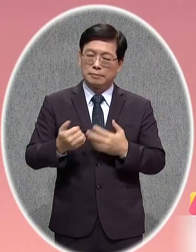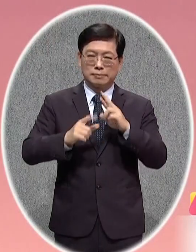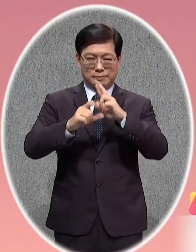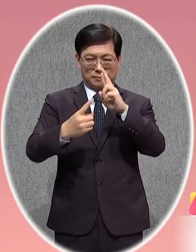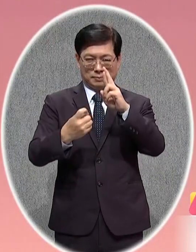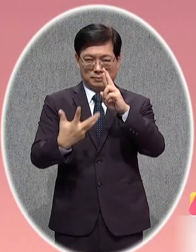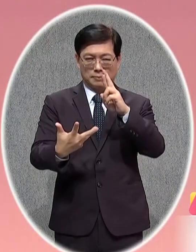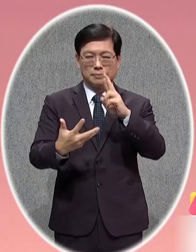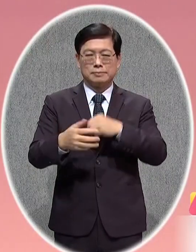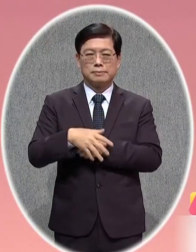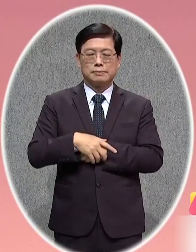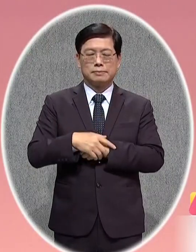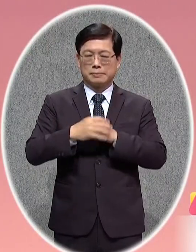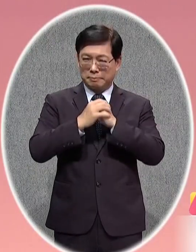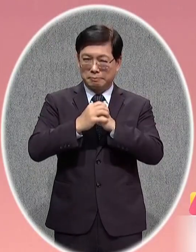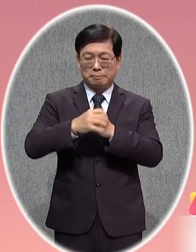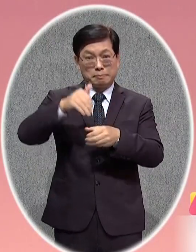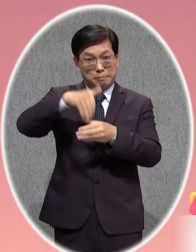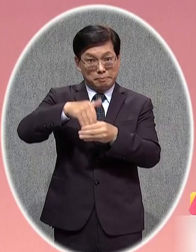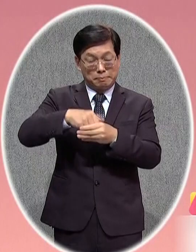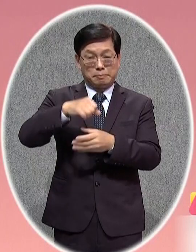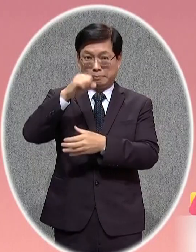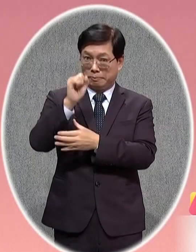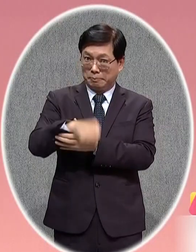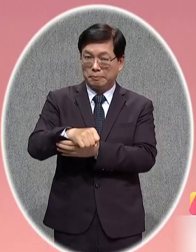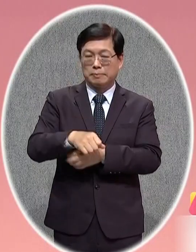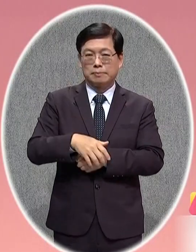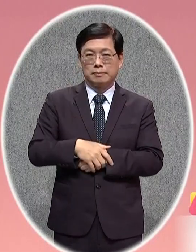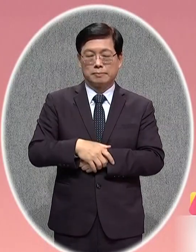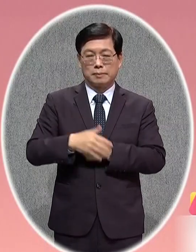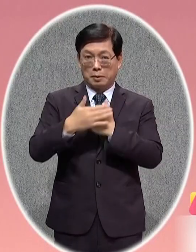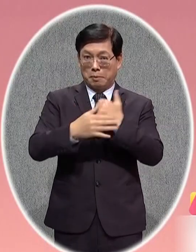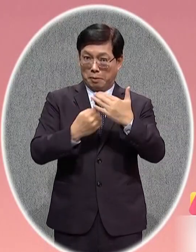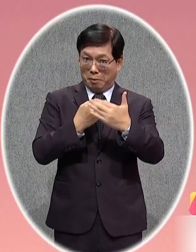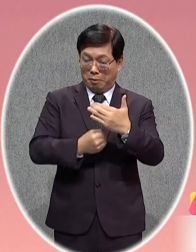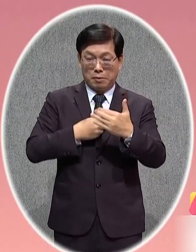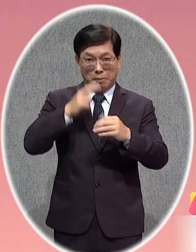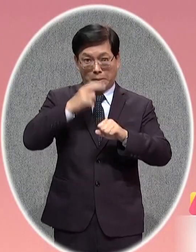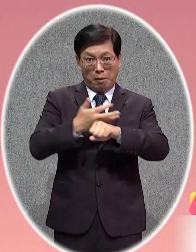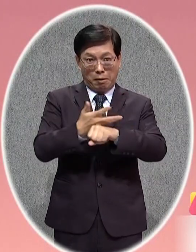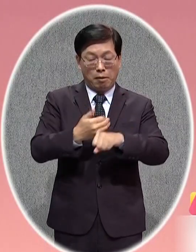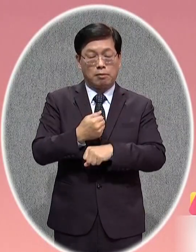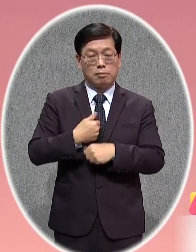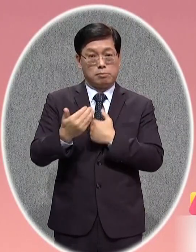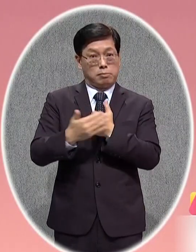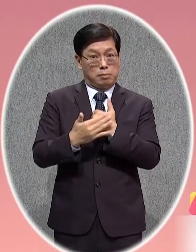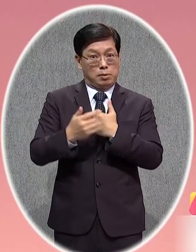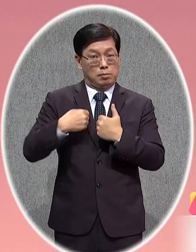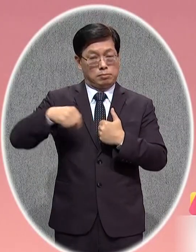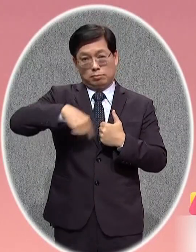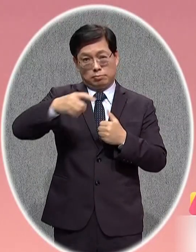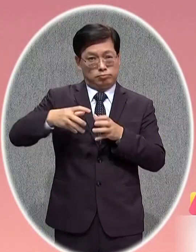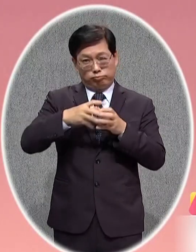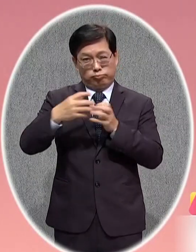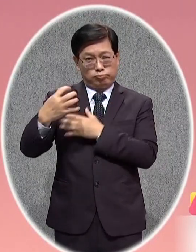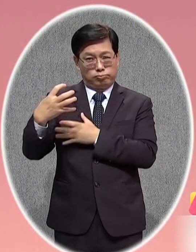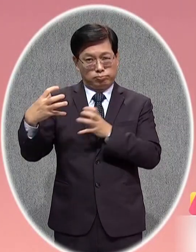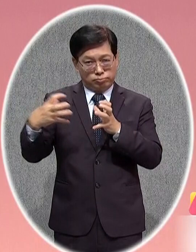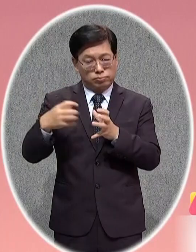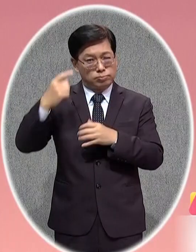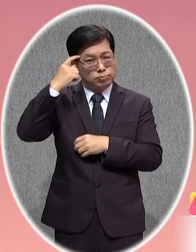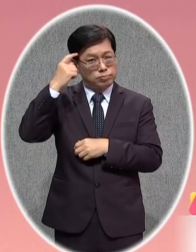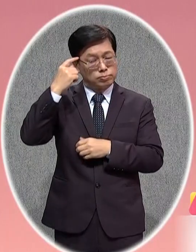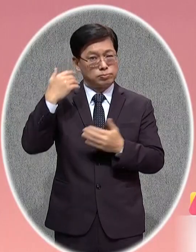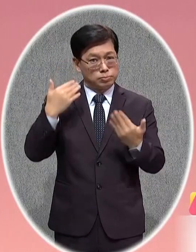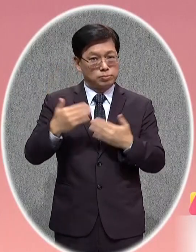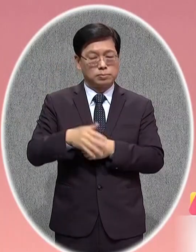12月18号请投下同意保留藻礁，让我们一起好好的思